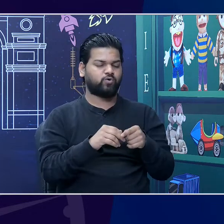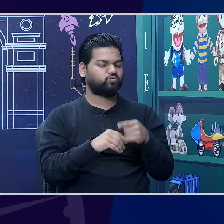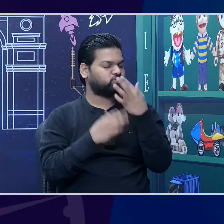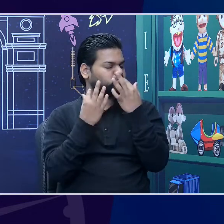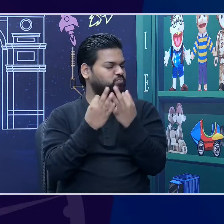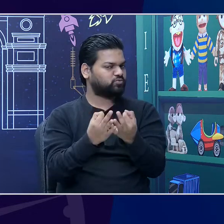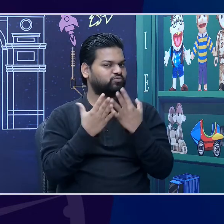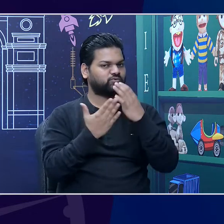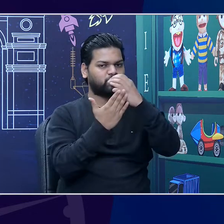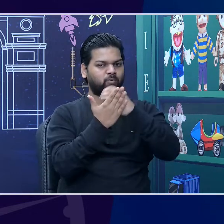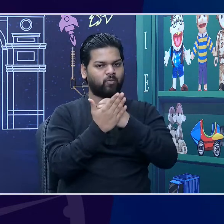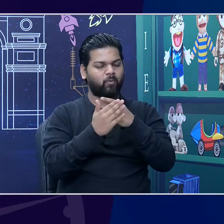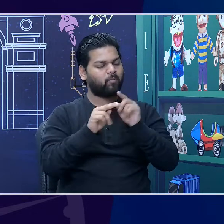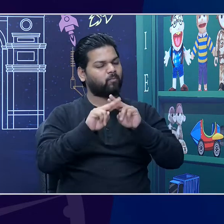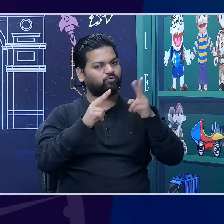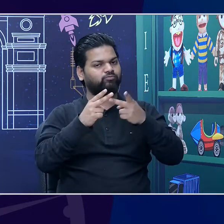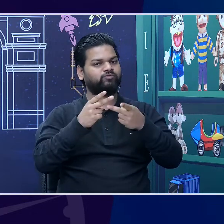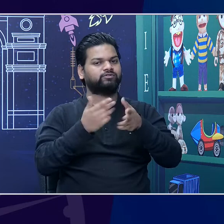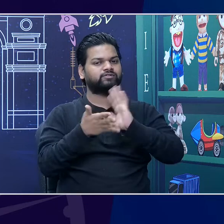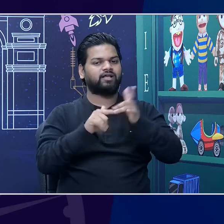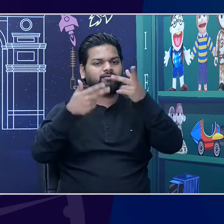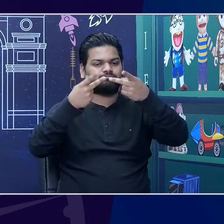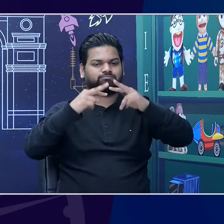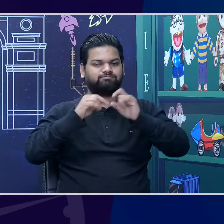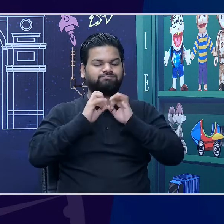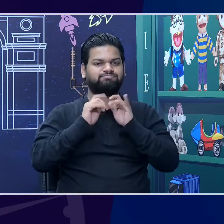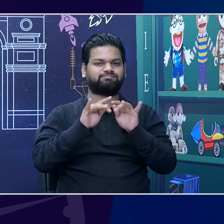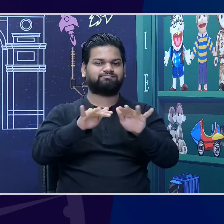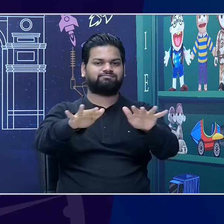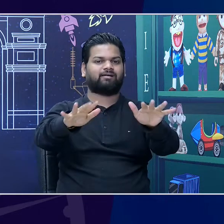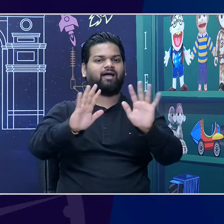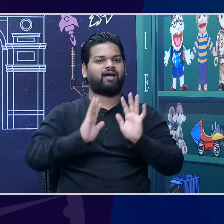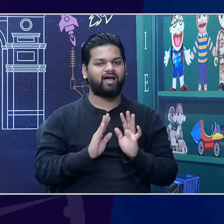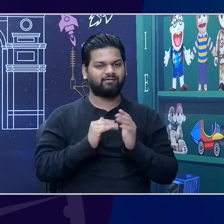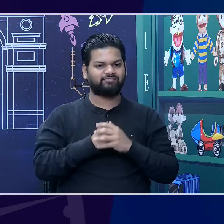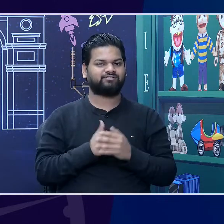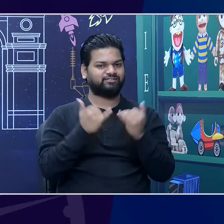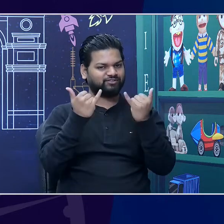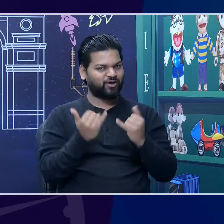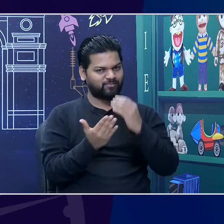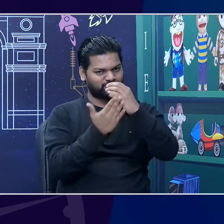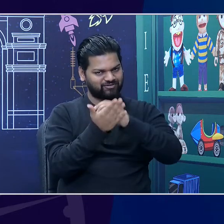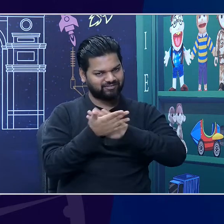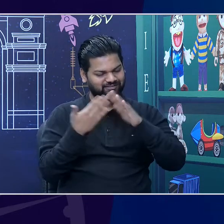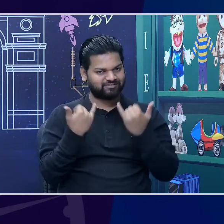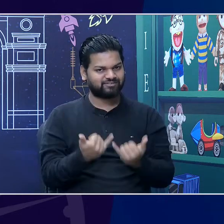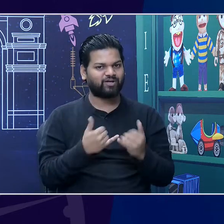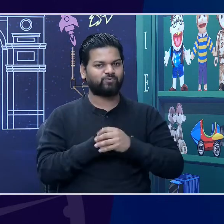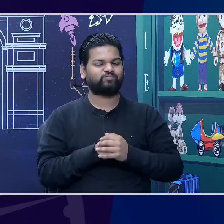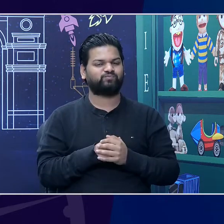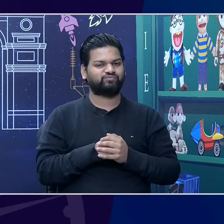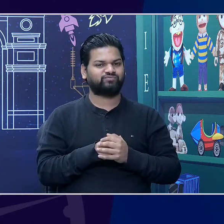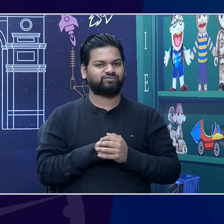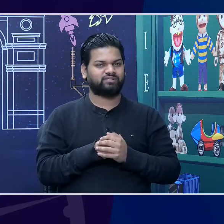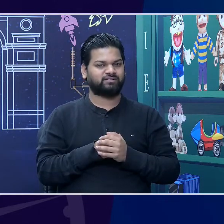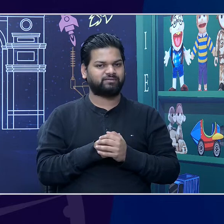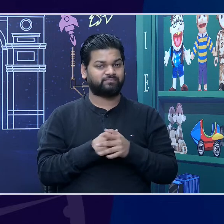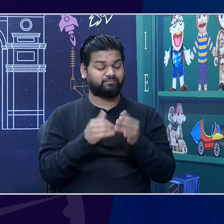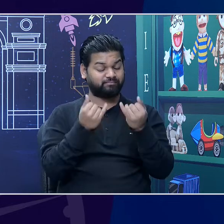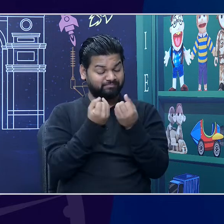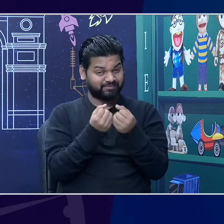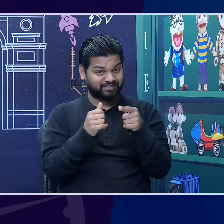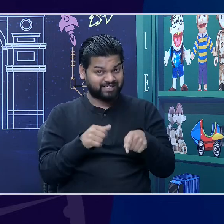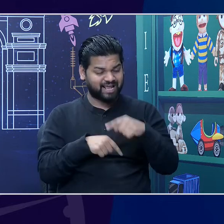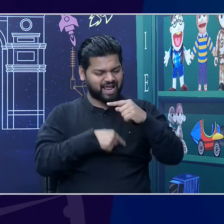को समझाया। सो डियर स्टूडेंट्स एंड लर्नर्स, इट्स टाइम टू वाइंड अप दिस सेशन, लेकिन हमारे बहुत सारे सत्र, बहुत